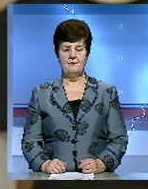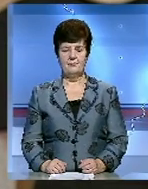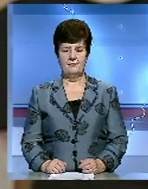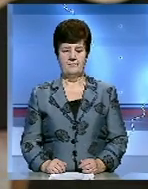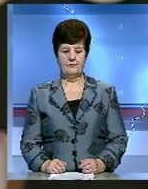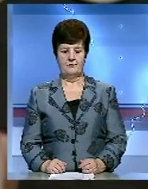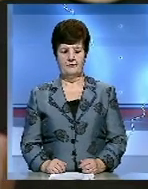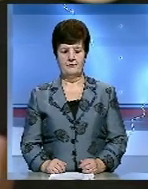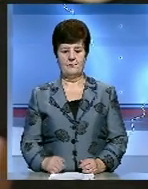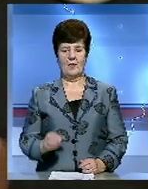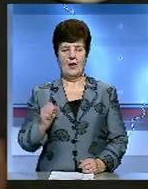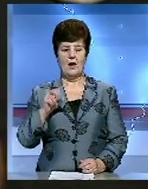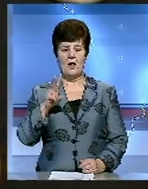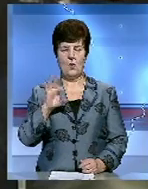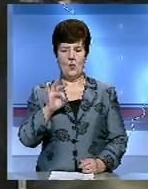Alo, Maria?